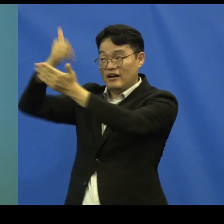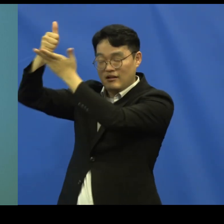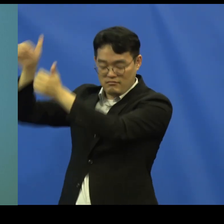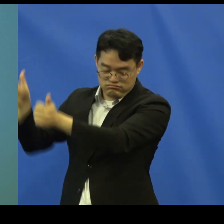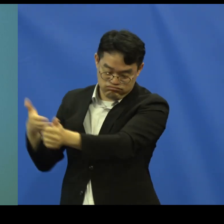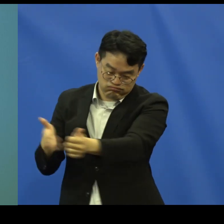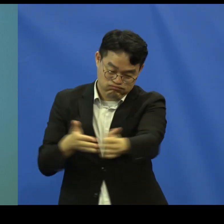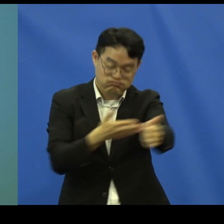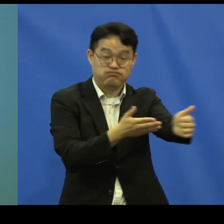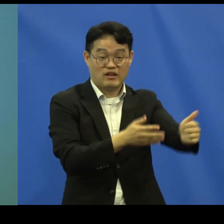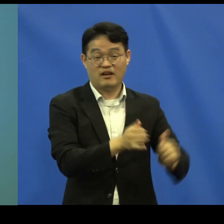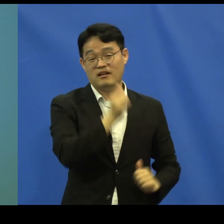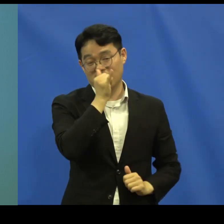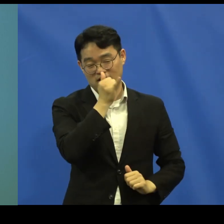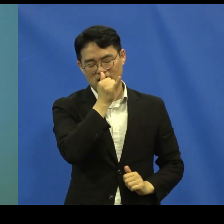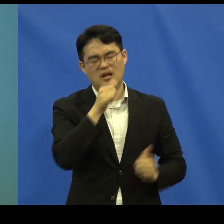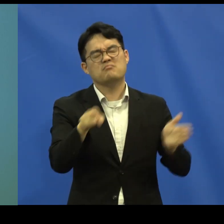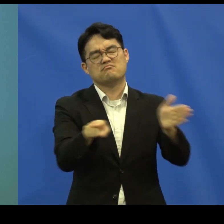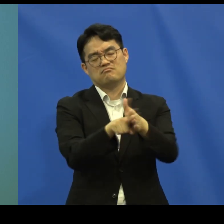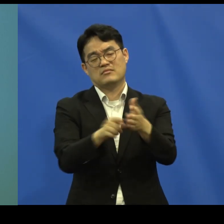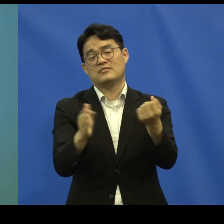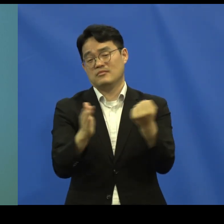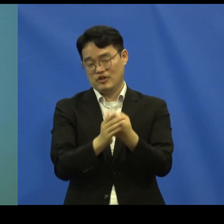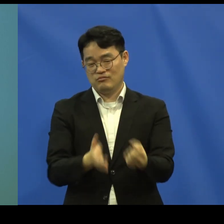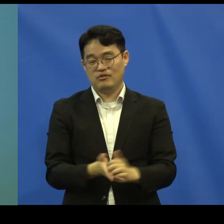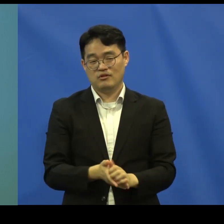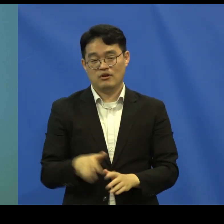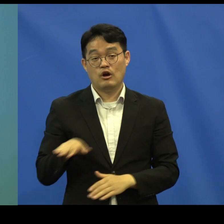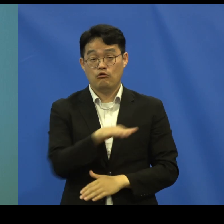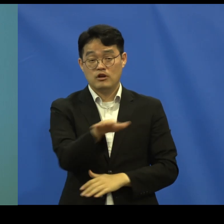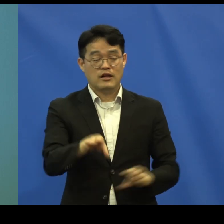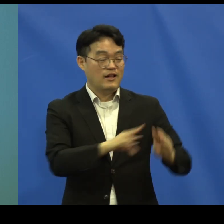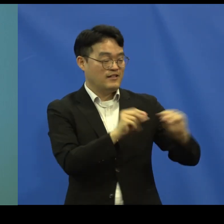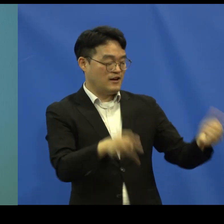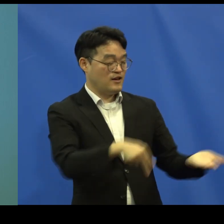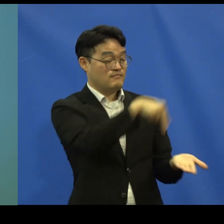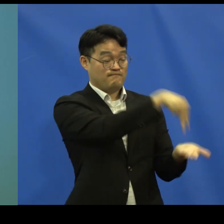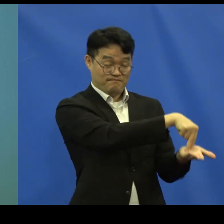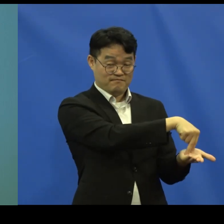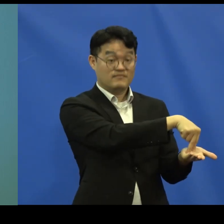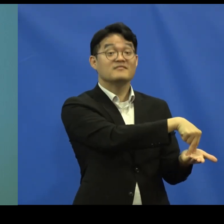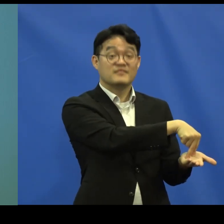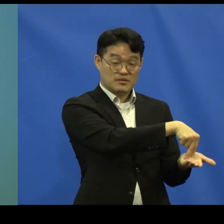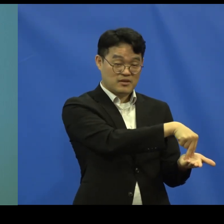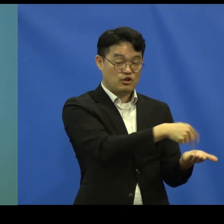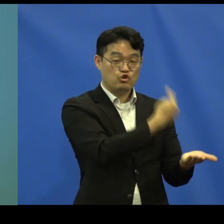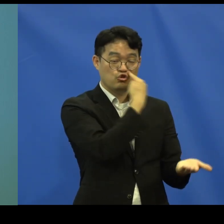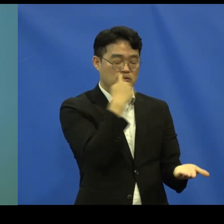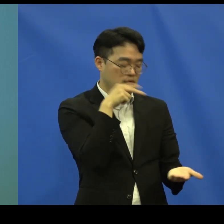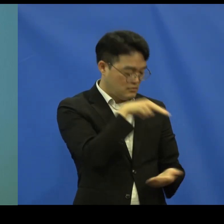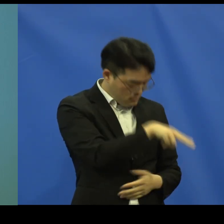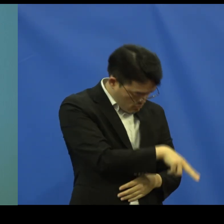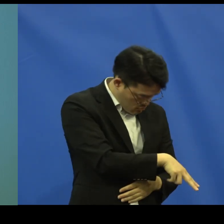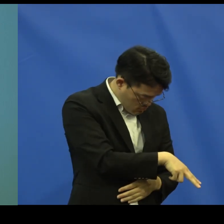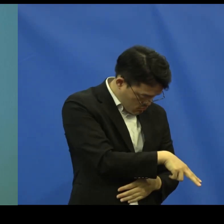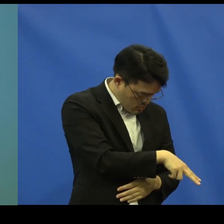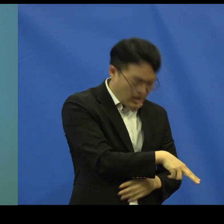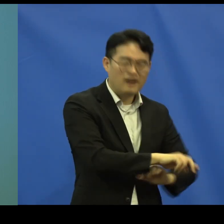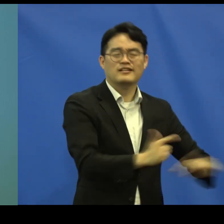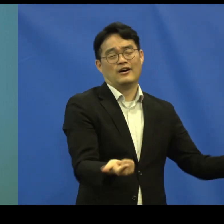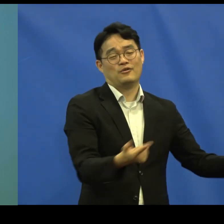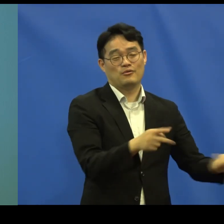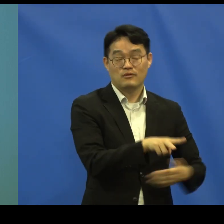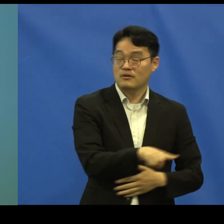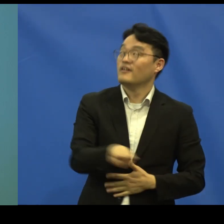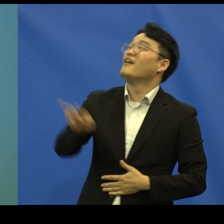땅에 승부를 거는 게 아니라 하늘을 바라보며 살도록 하나님이 우리를 지으셨습니다. 여러분, 짐승들은 땅만 쳐다봅니다.